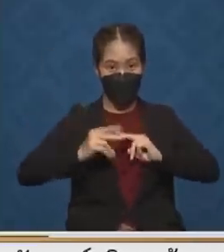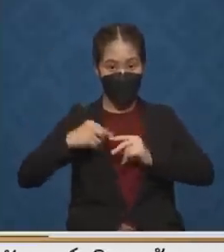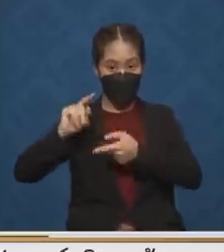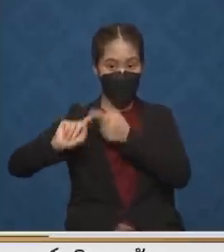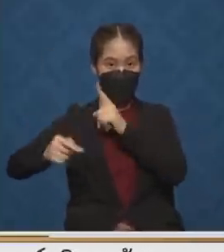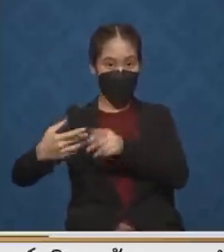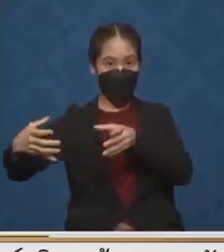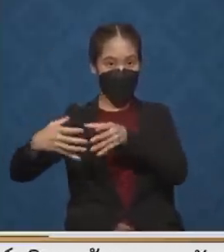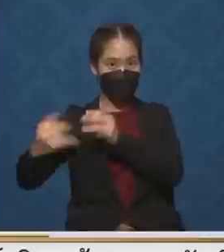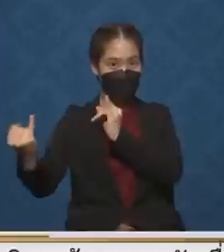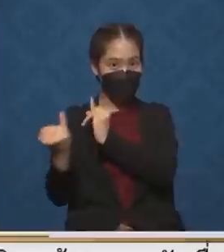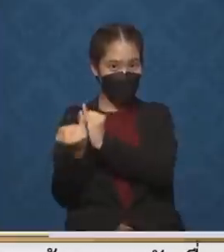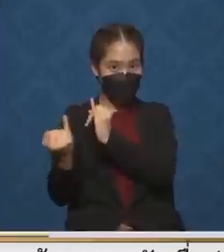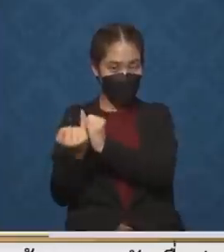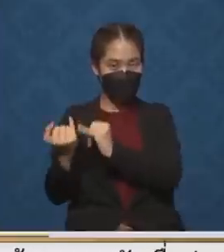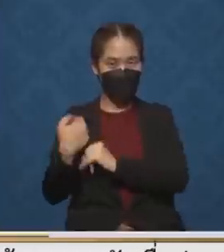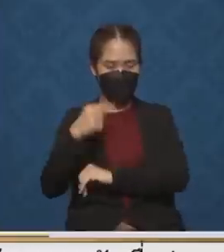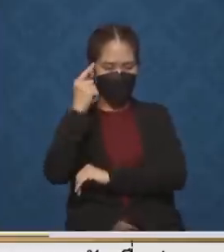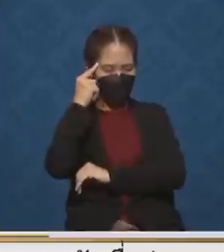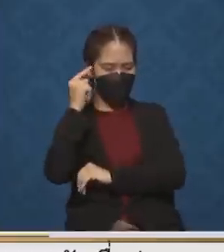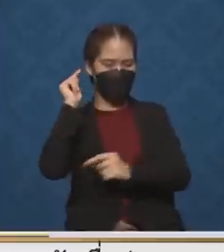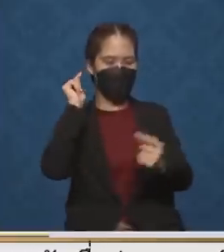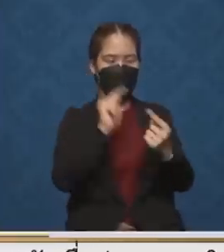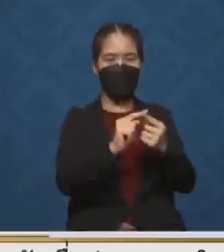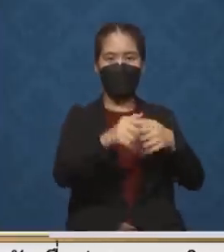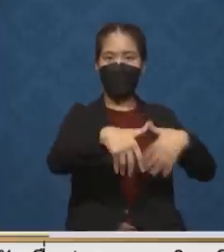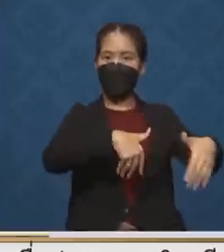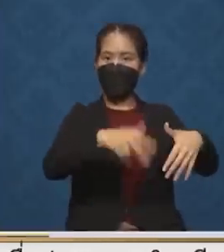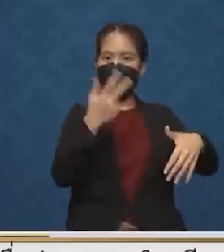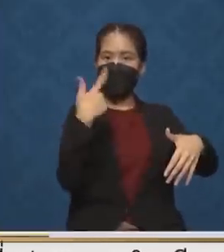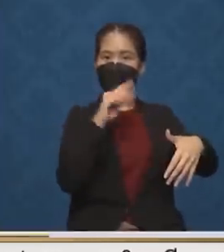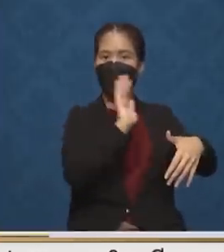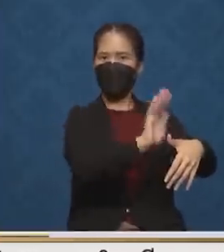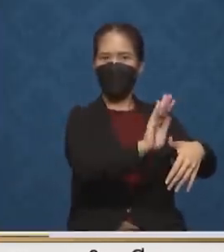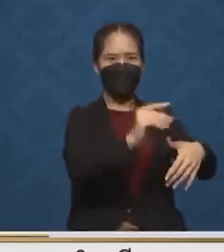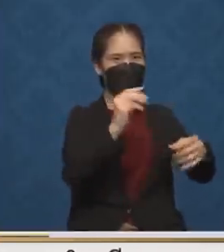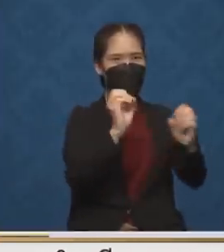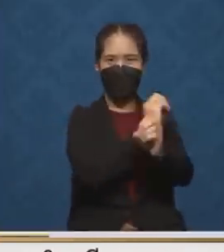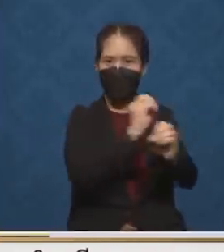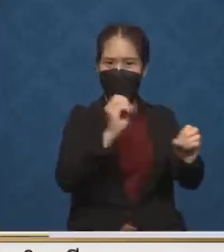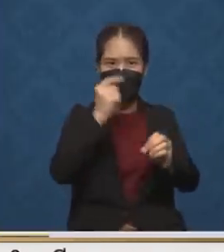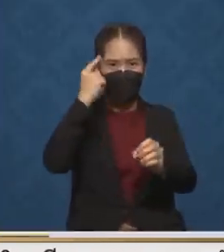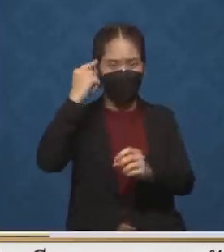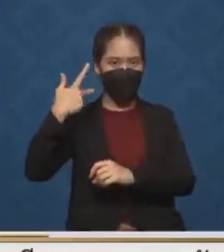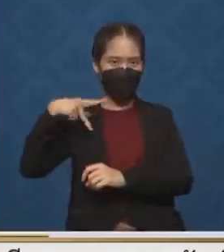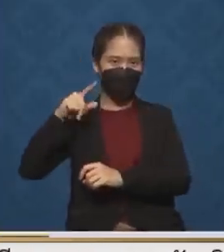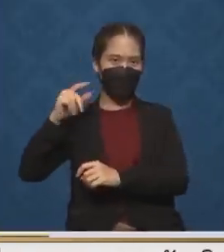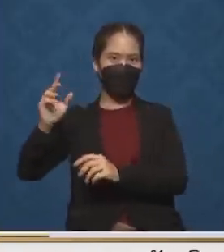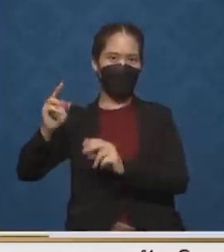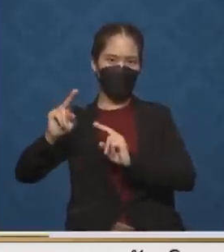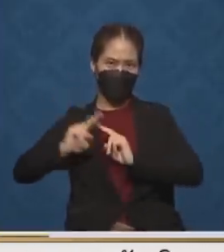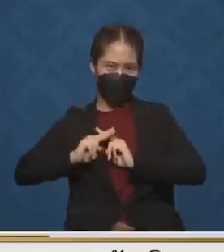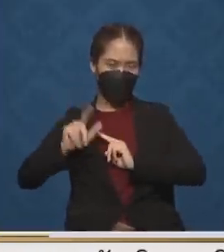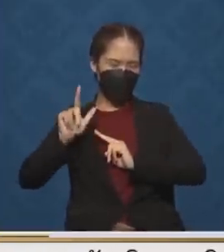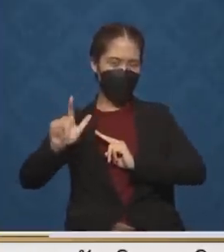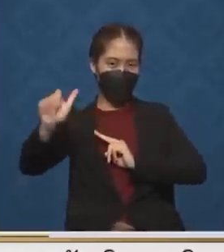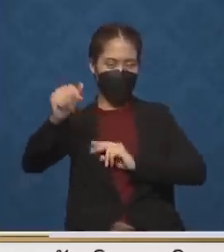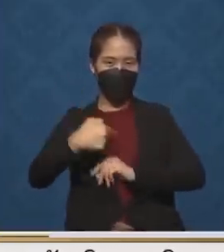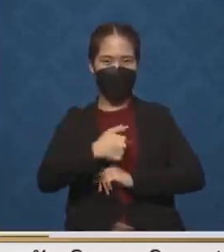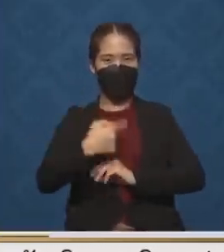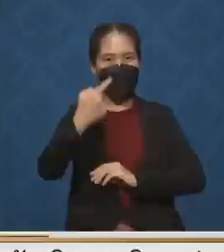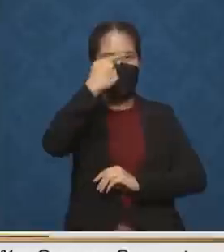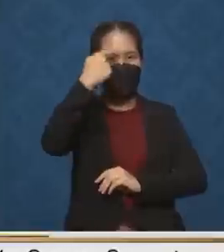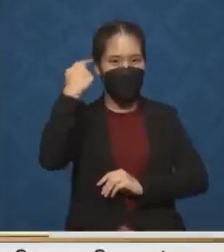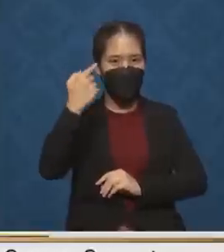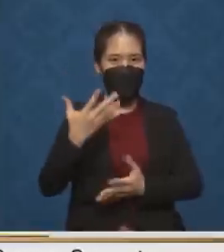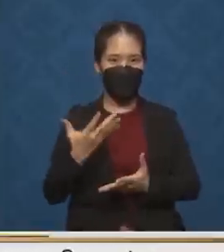้องยึดถือประโยชนของประชาชน ยึดถือประโยชนของตัวเองมากกาประชาชนเป็ที่ตั้งใจดำทรยศความไ้วางใ